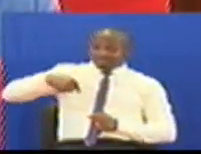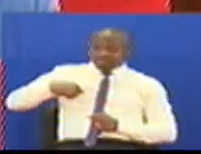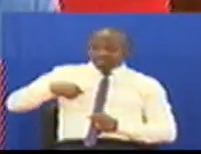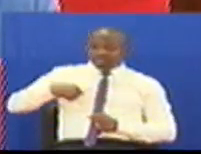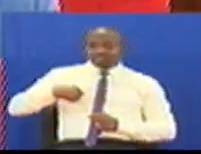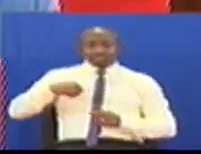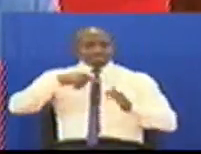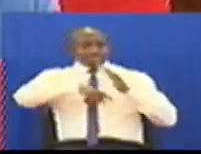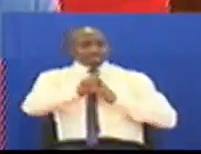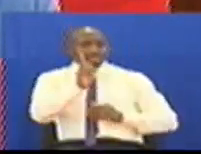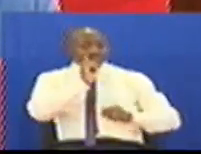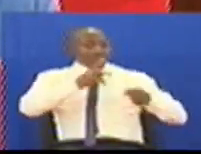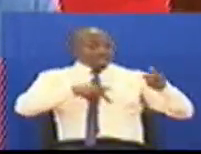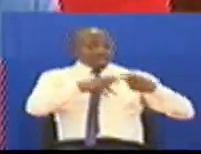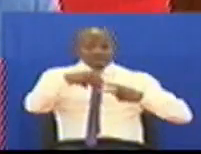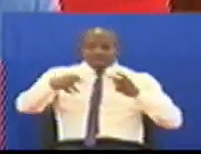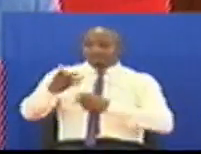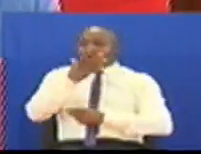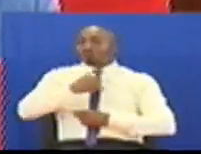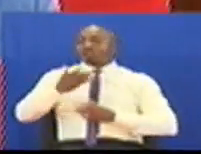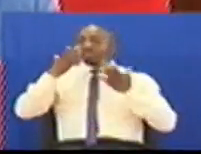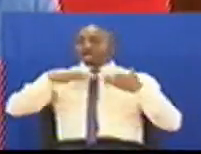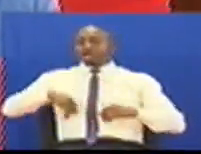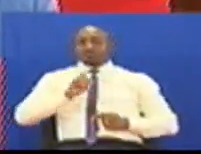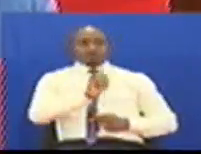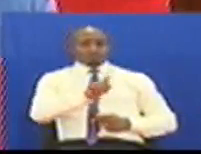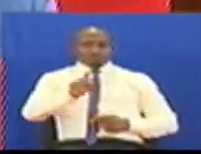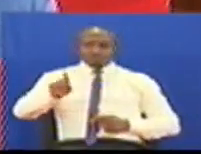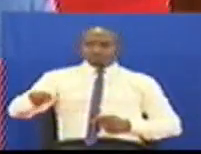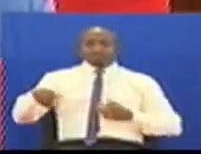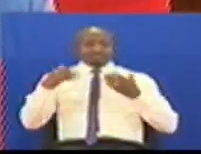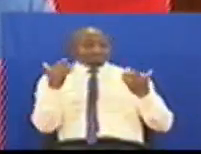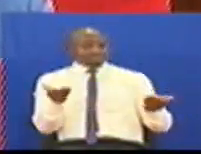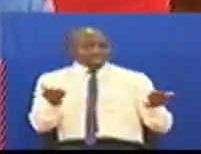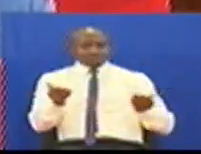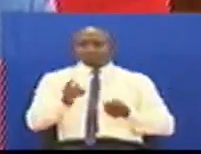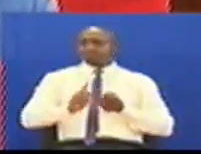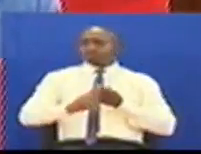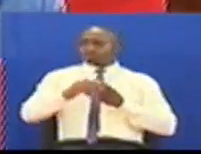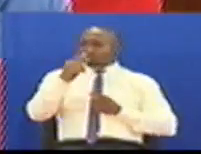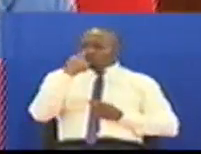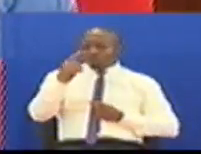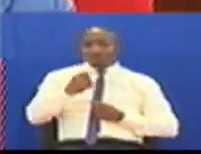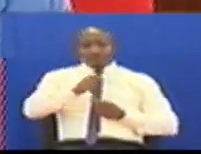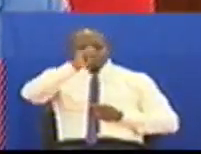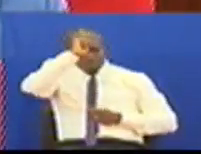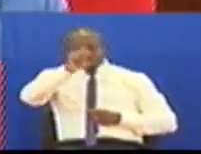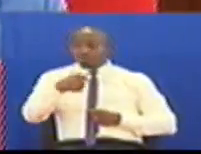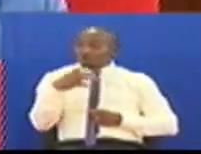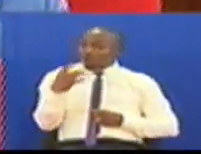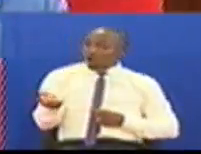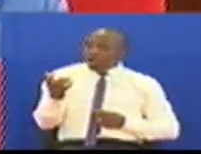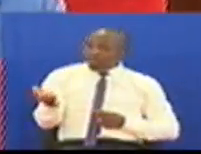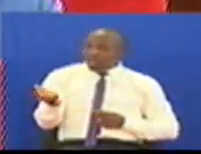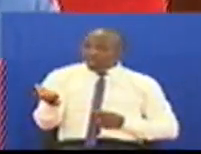kata kuna bwana afya. Sasa hawa mabwana afya kwa wakati huu tunamwona tu mheshimiwa Makonda